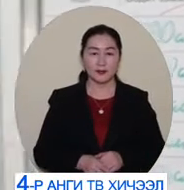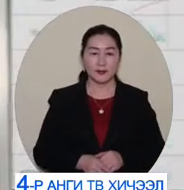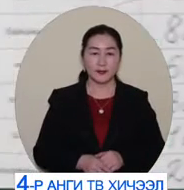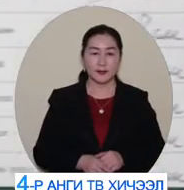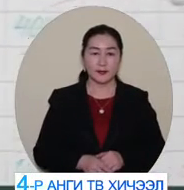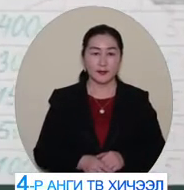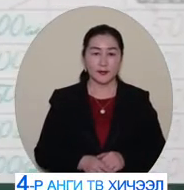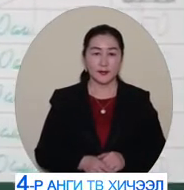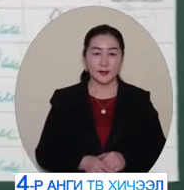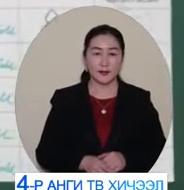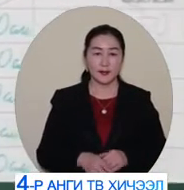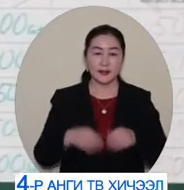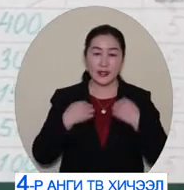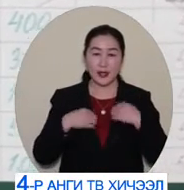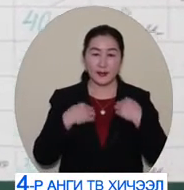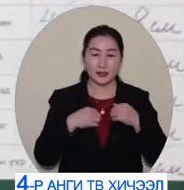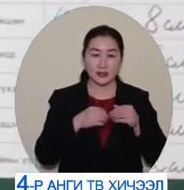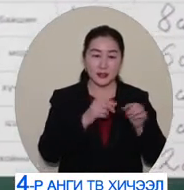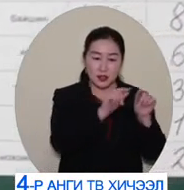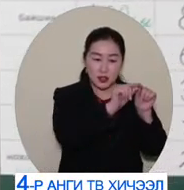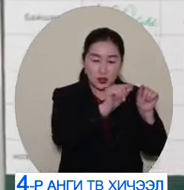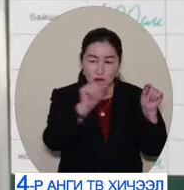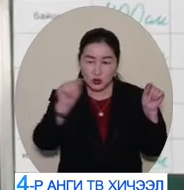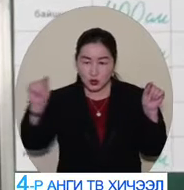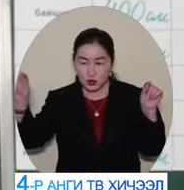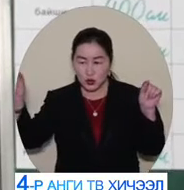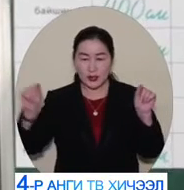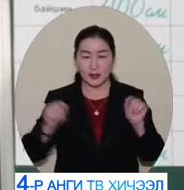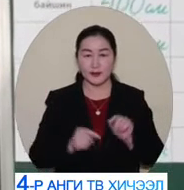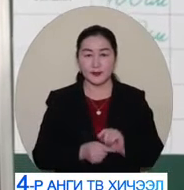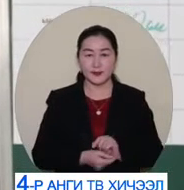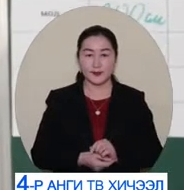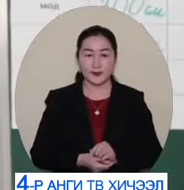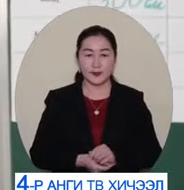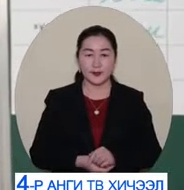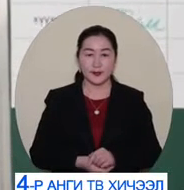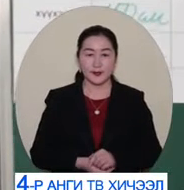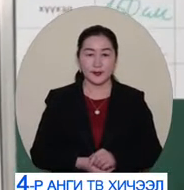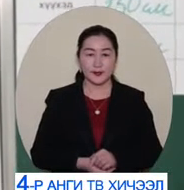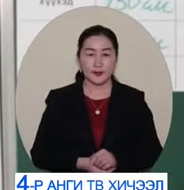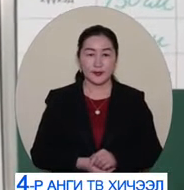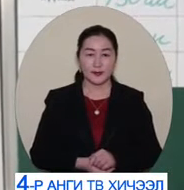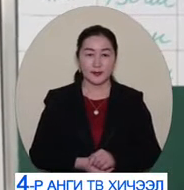диаграммын одоо эхлэл шугамыг бүгдээрээ энд зурж өгнө. За багш